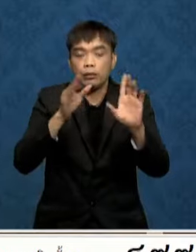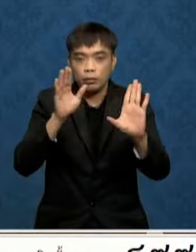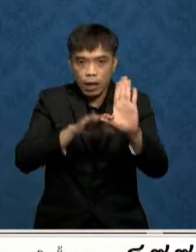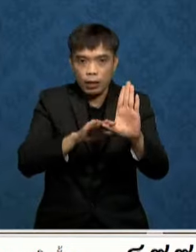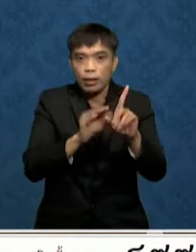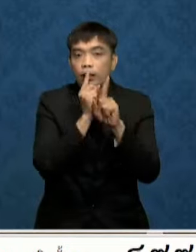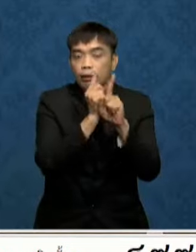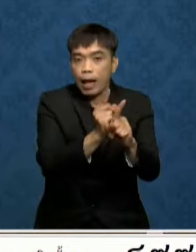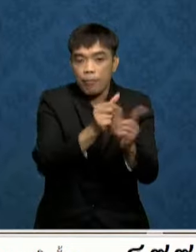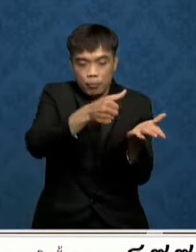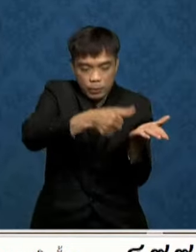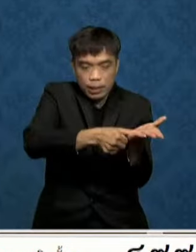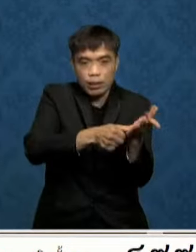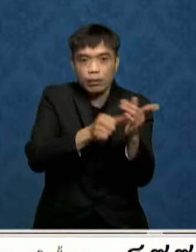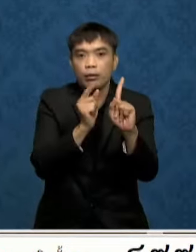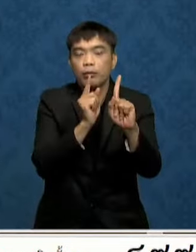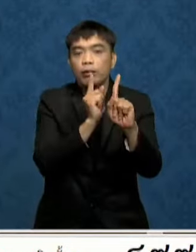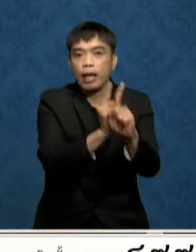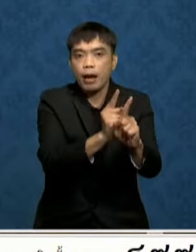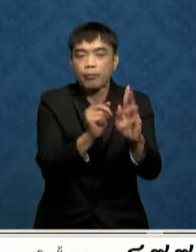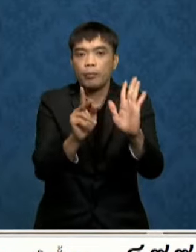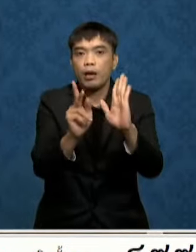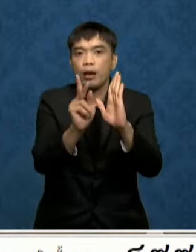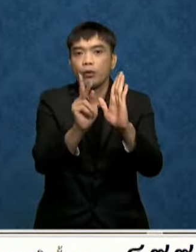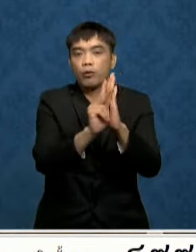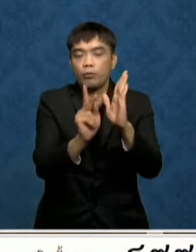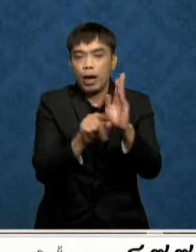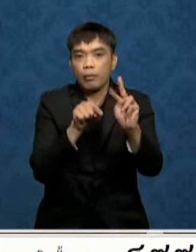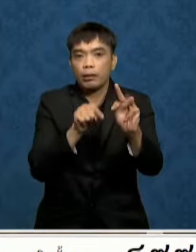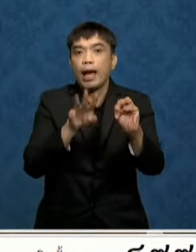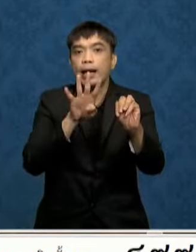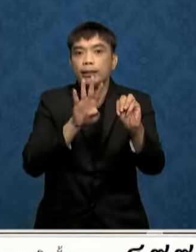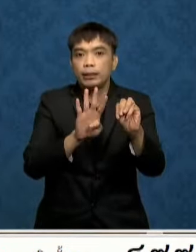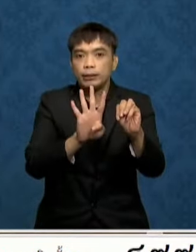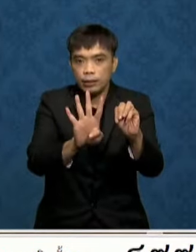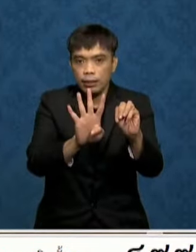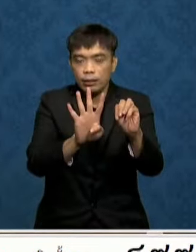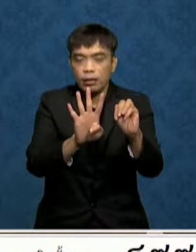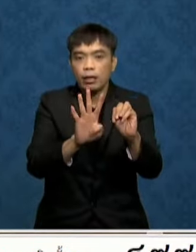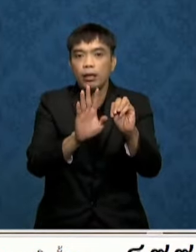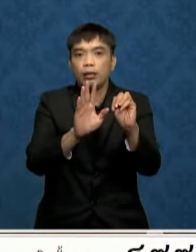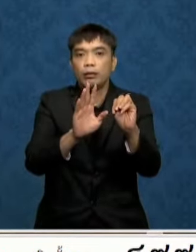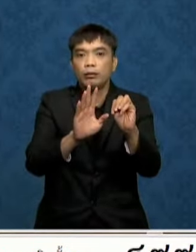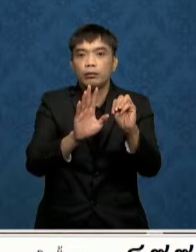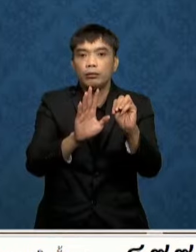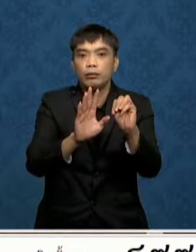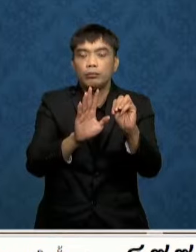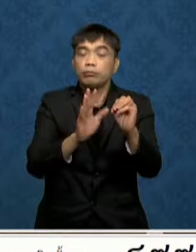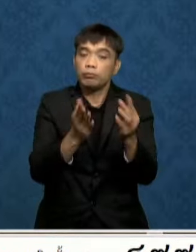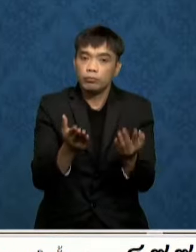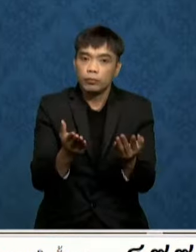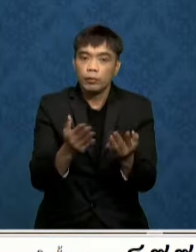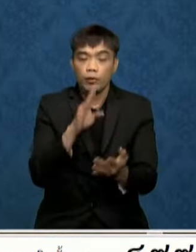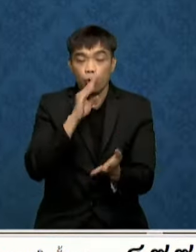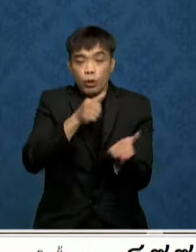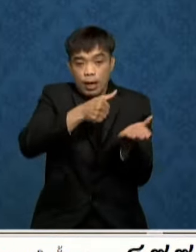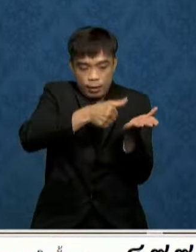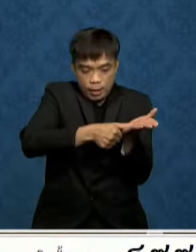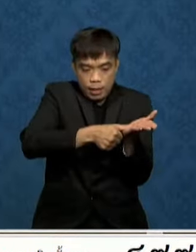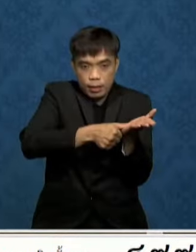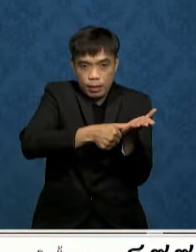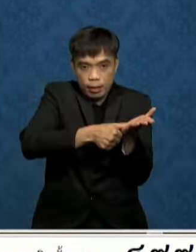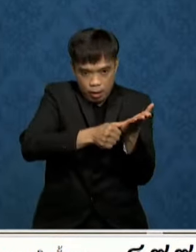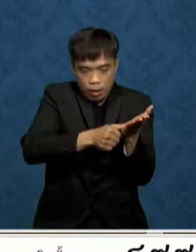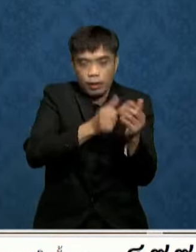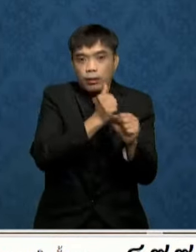4ยกเว้นจากการอื่นใดนะคะอื่นใดแต่อย่างไรก็ตามเนี่ยมันจะเป็นหนี้ได้เอ่อมันก็